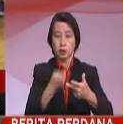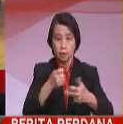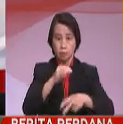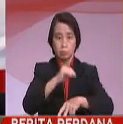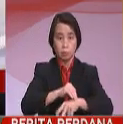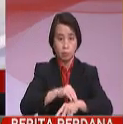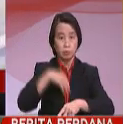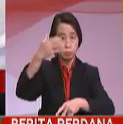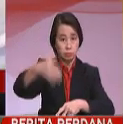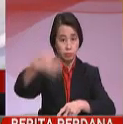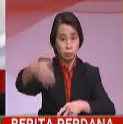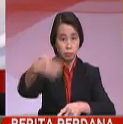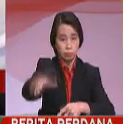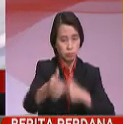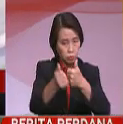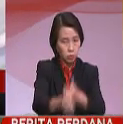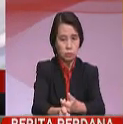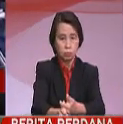semasa.